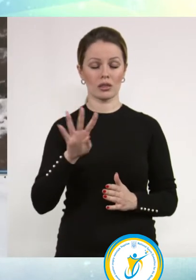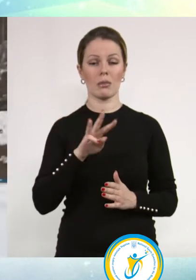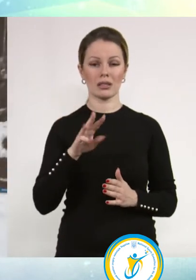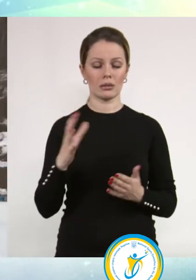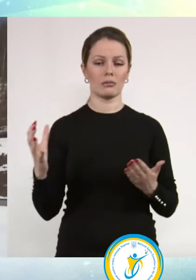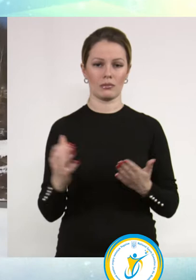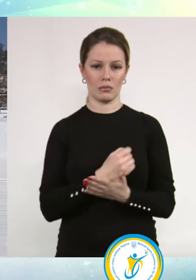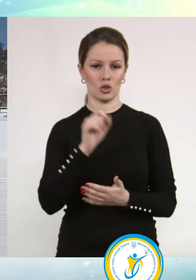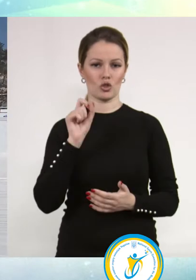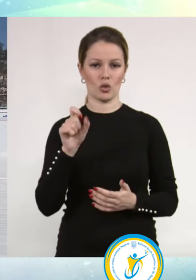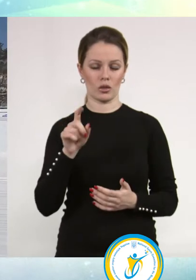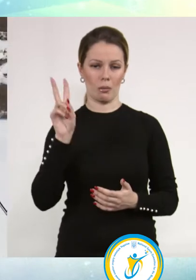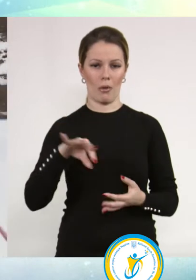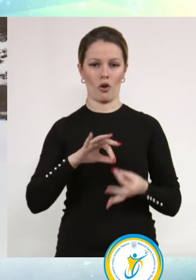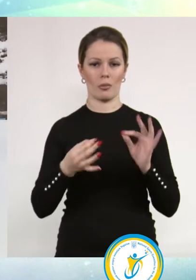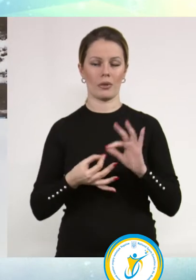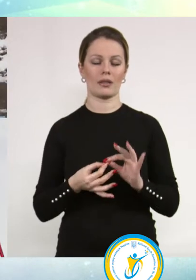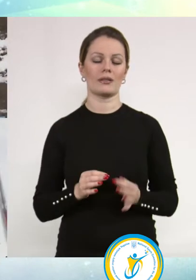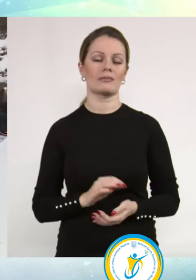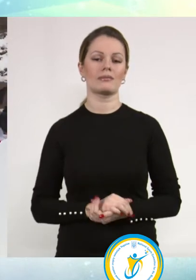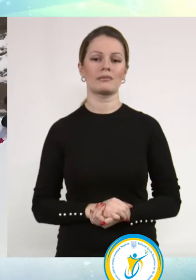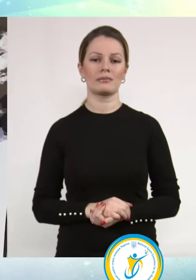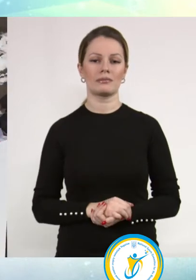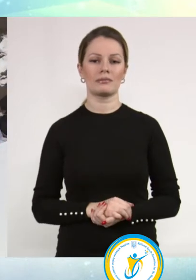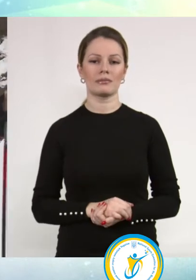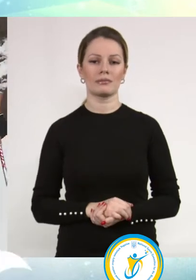добився жаданого золота Паралімпіади.